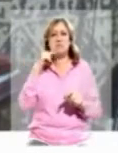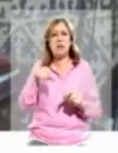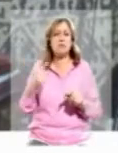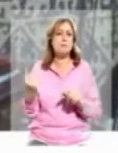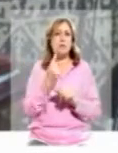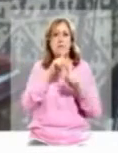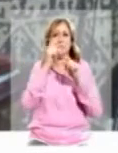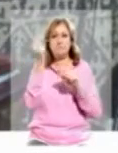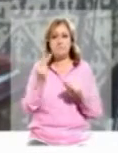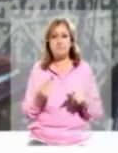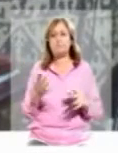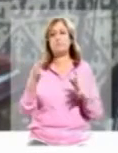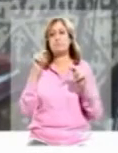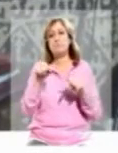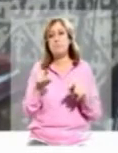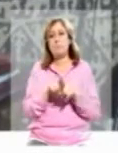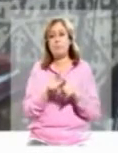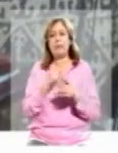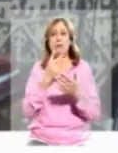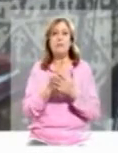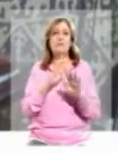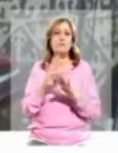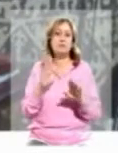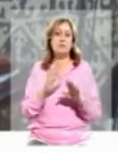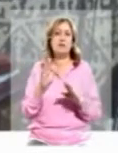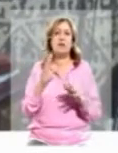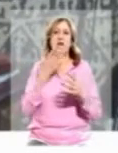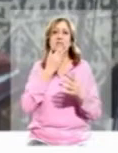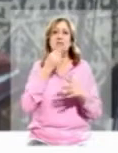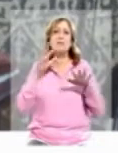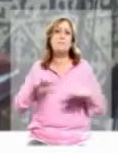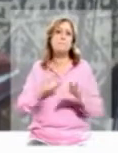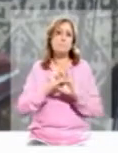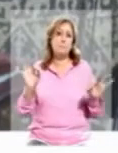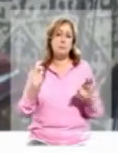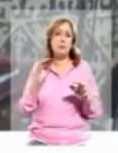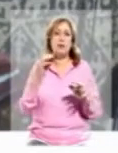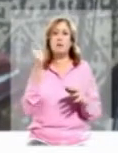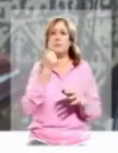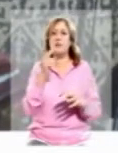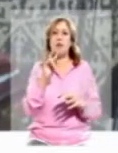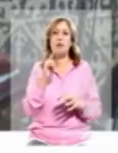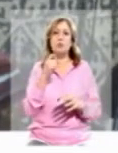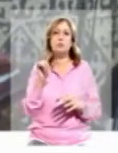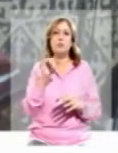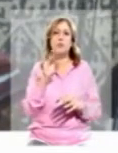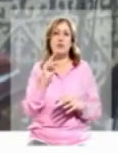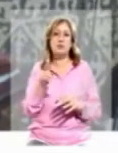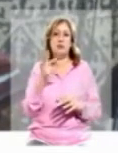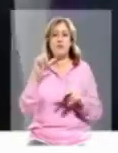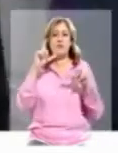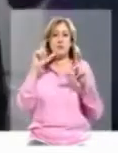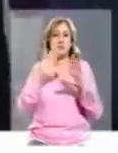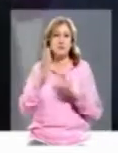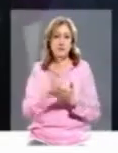Казахстане. Здесь же мы вас знакомим с нашими достопримечательностями. В первую очередь это Новоземский заповедник. Здесь можно посмотреть